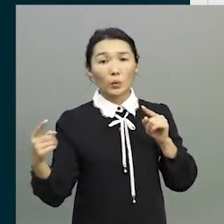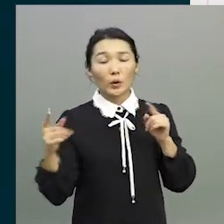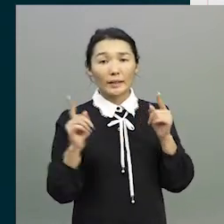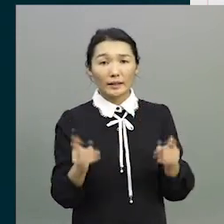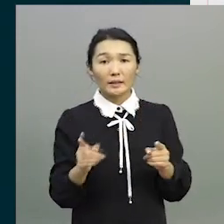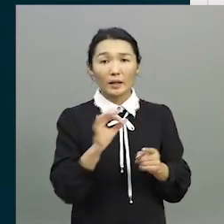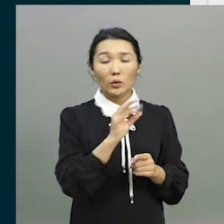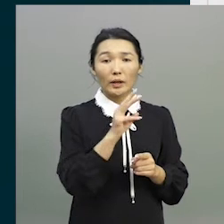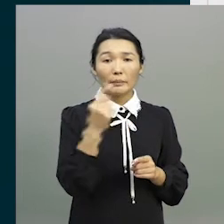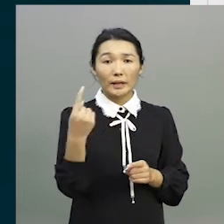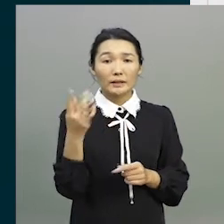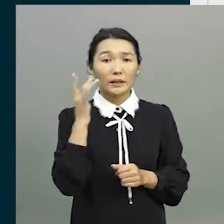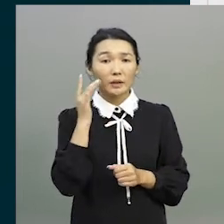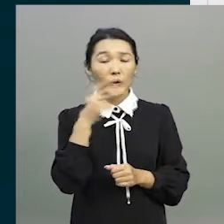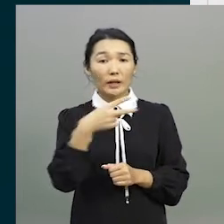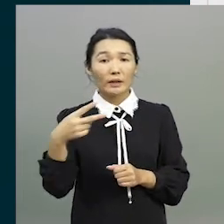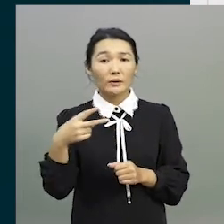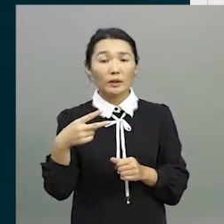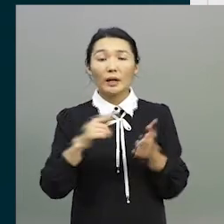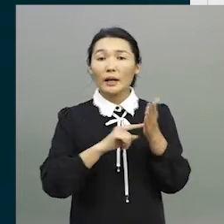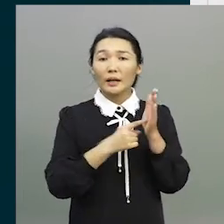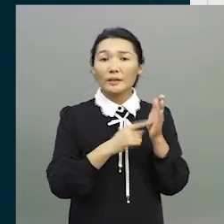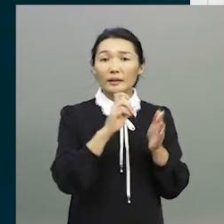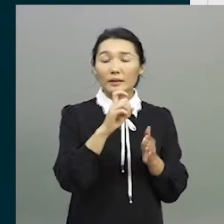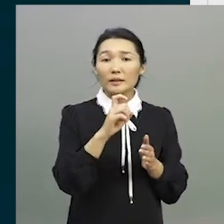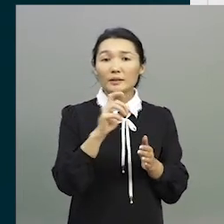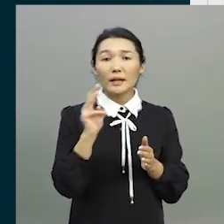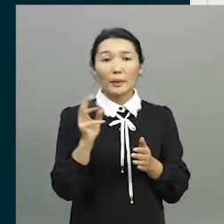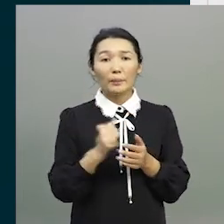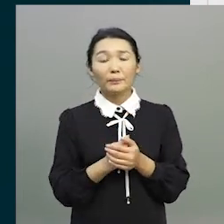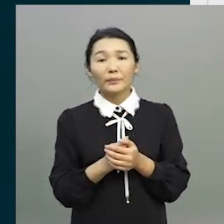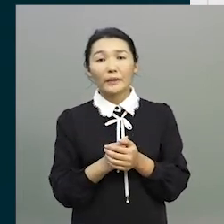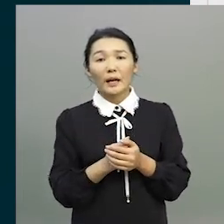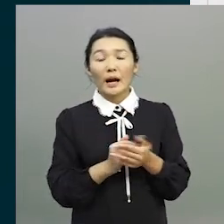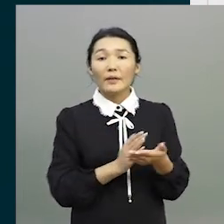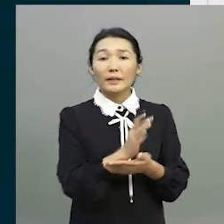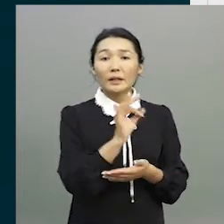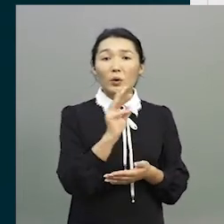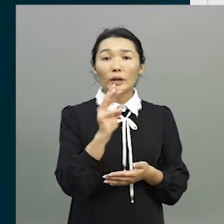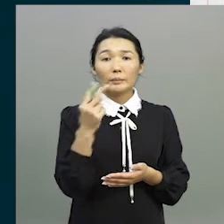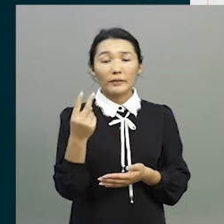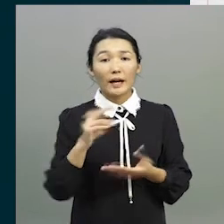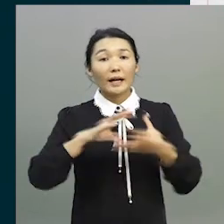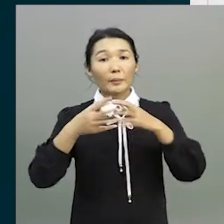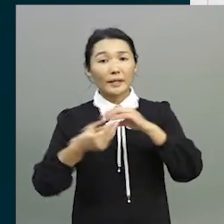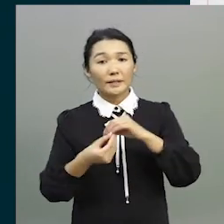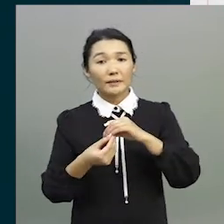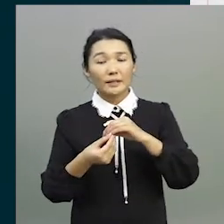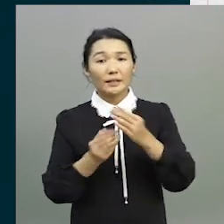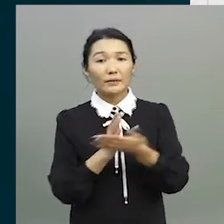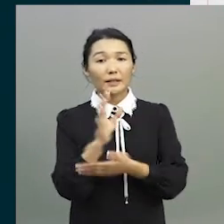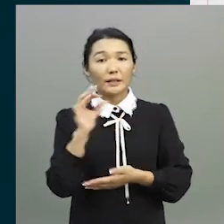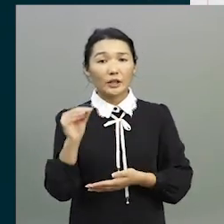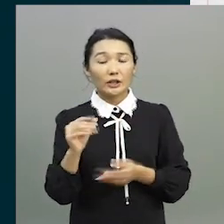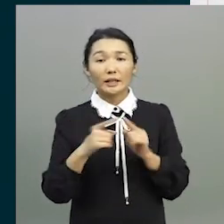которая равна координате x точке м а вектор om2 как произведение вектора ж на